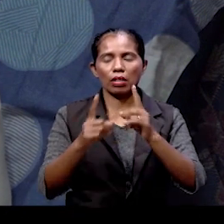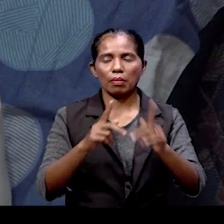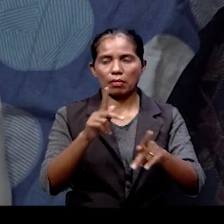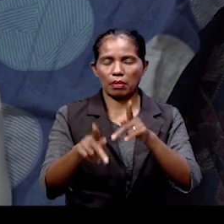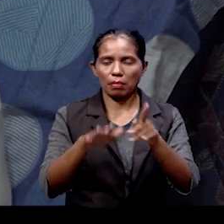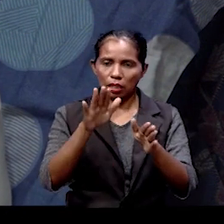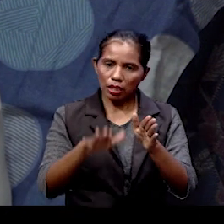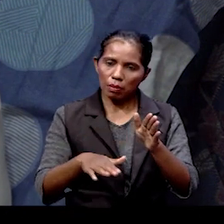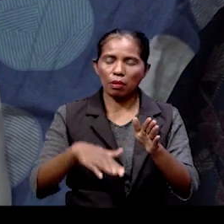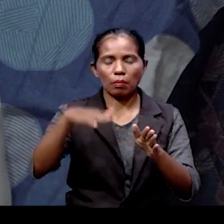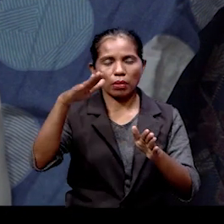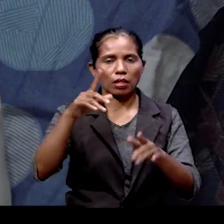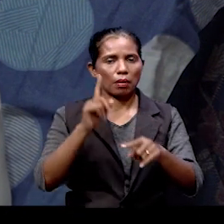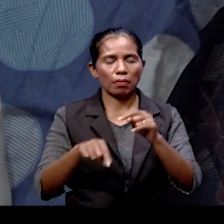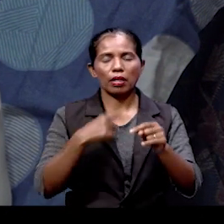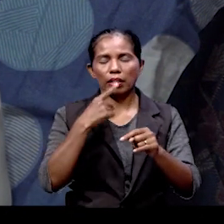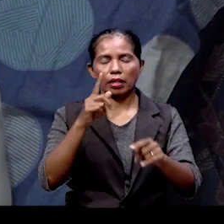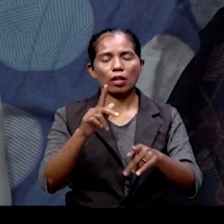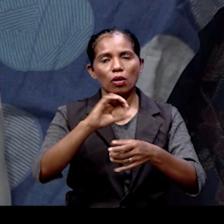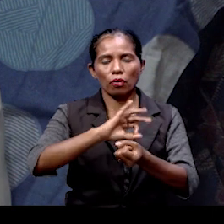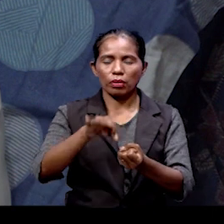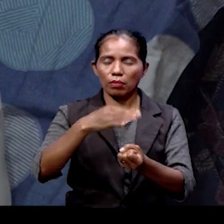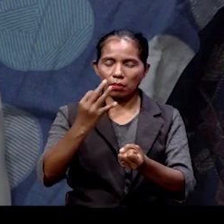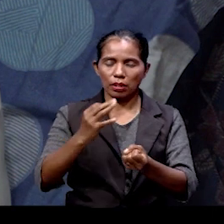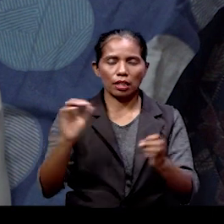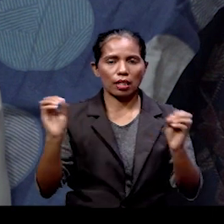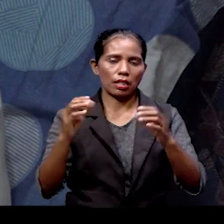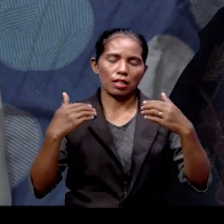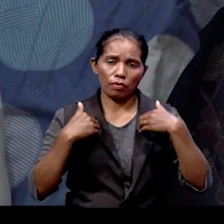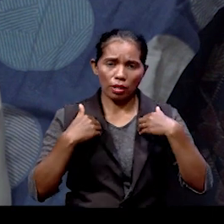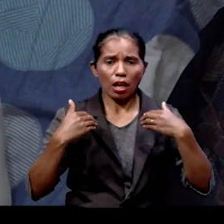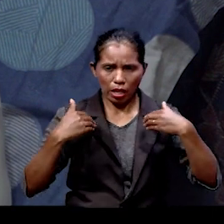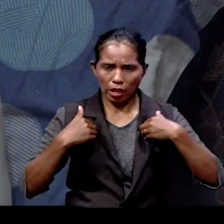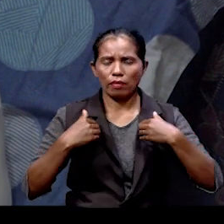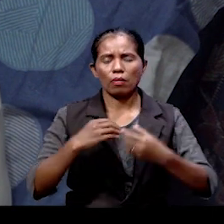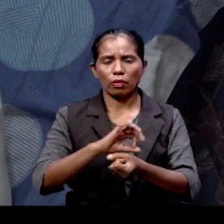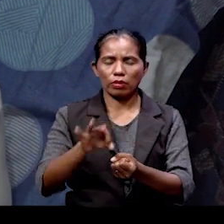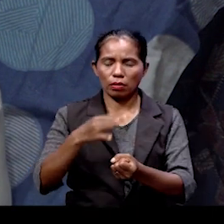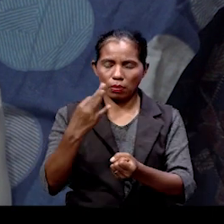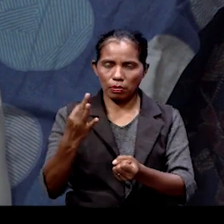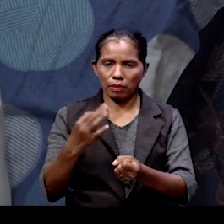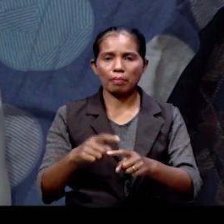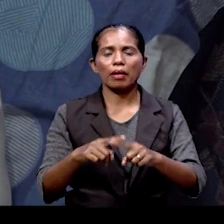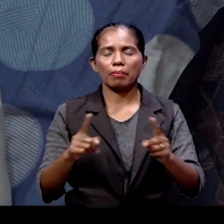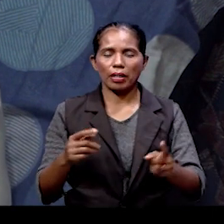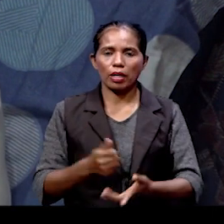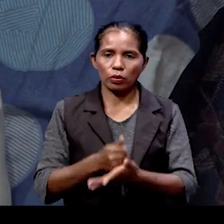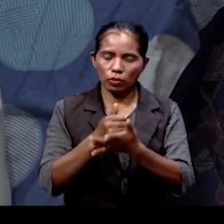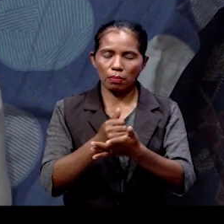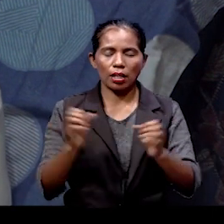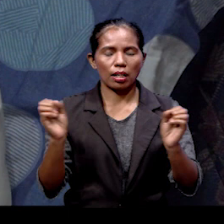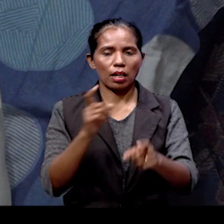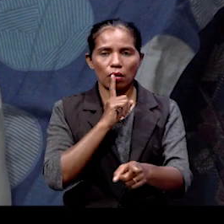falik. Abel dia kata COVID ni lah ya, COVID ni iya, iya. Mungkin penanganan maklum dulu, satu sini sekarang ni ni usil